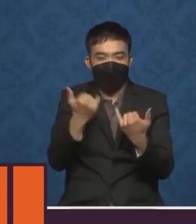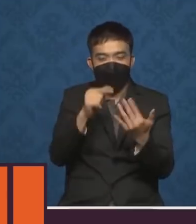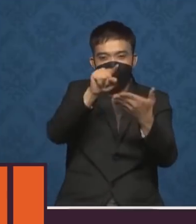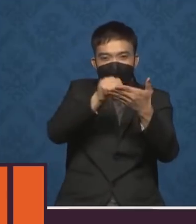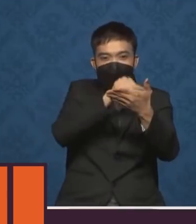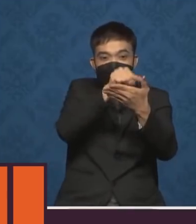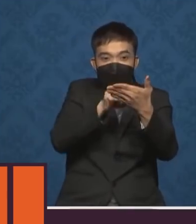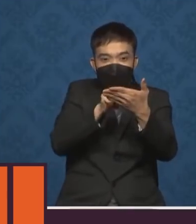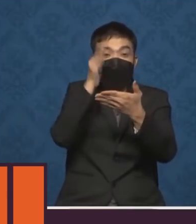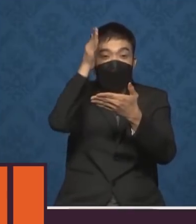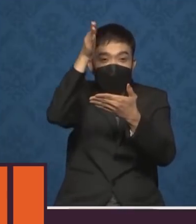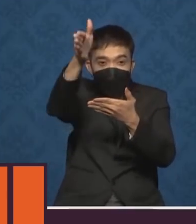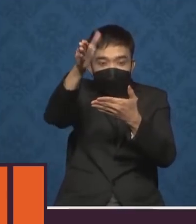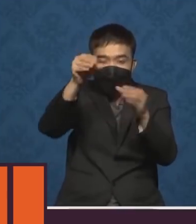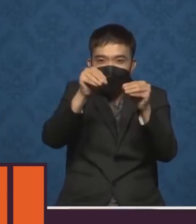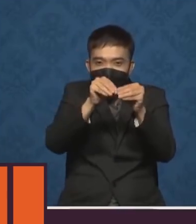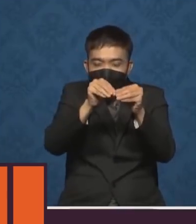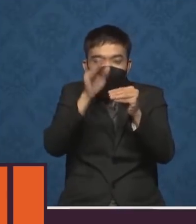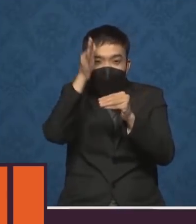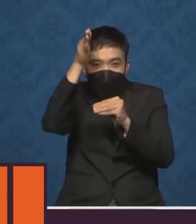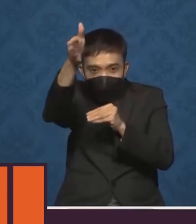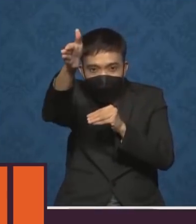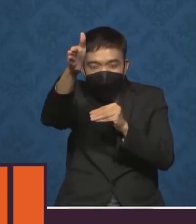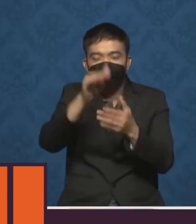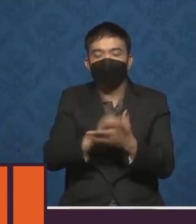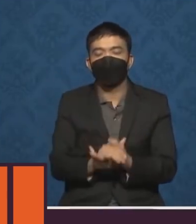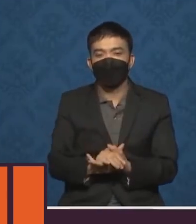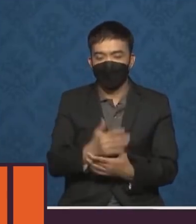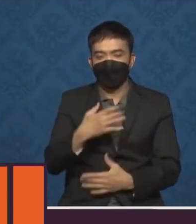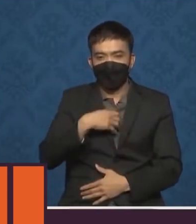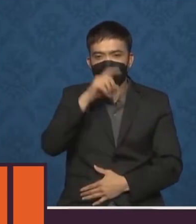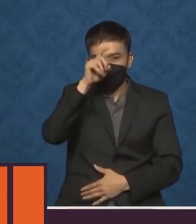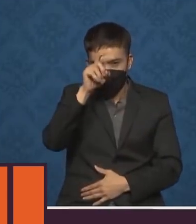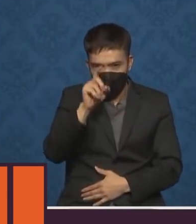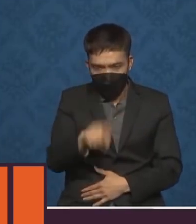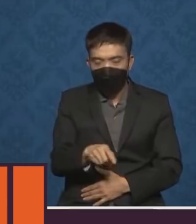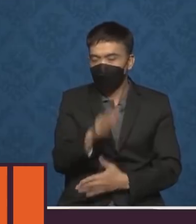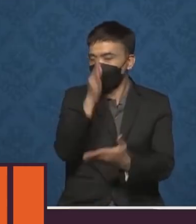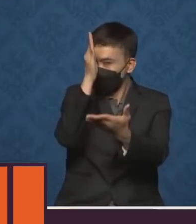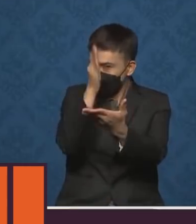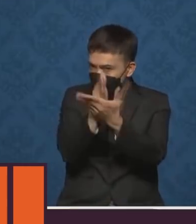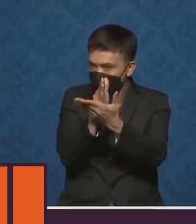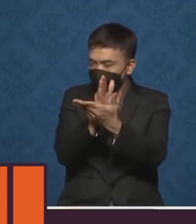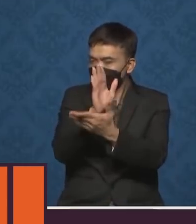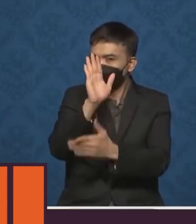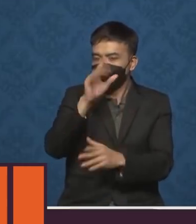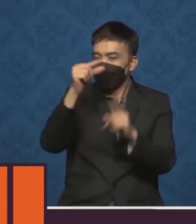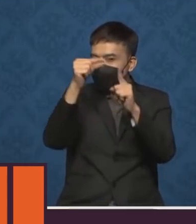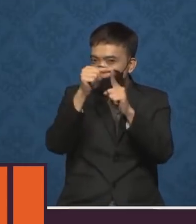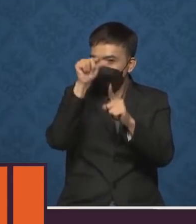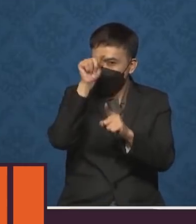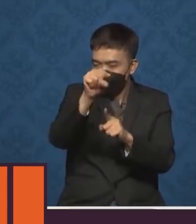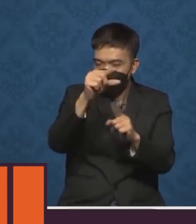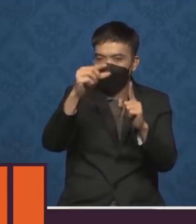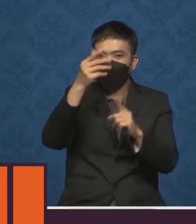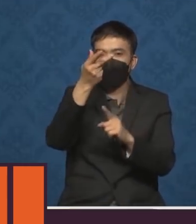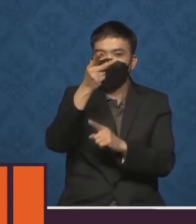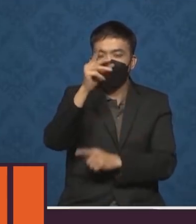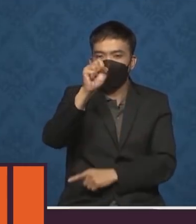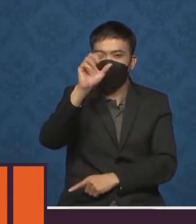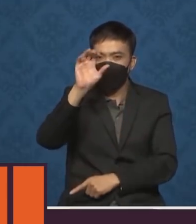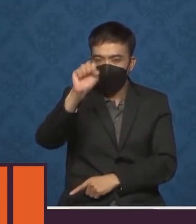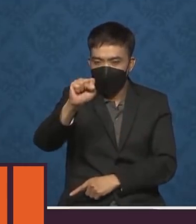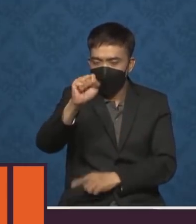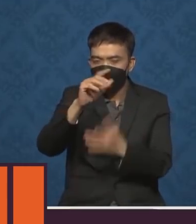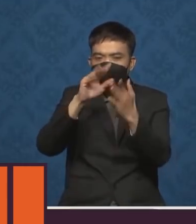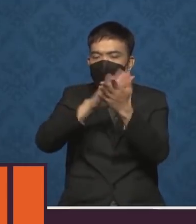งไม่ว่าจะเกิดขึ้นเร็วหรือช้าก็ตามเราจำเป็นที่ต้องหยุดยั้งถ้าเราหยุดคำสั่งคสช.ในวันนี้ไม่ได้เพรา